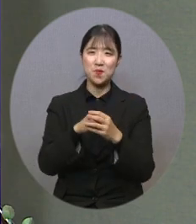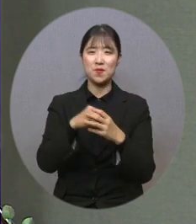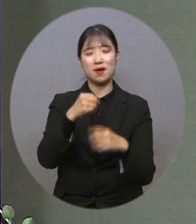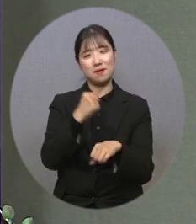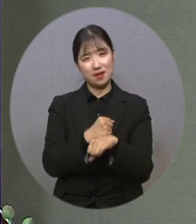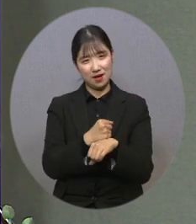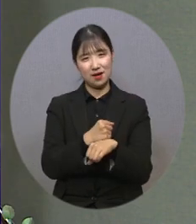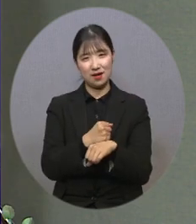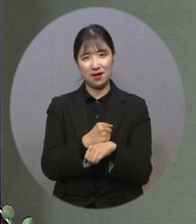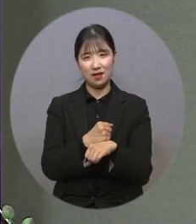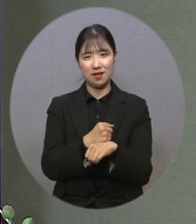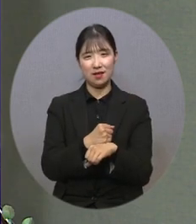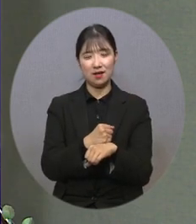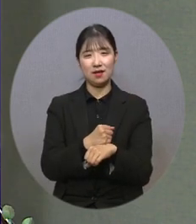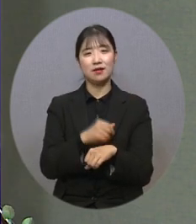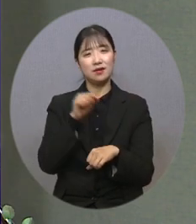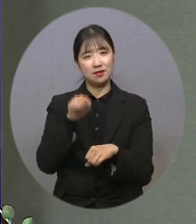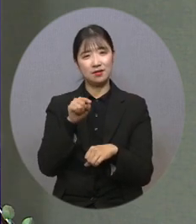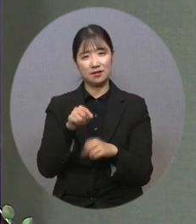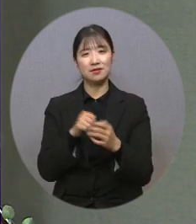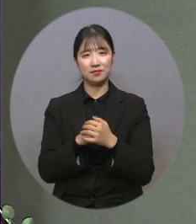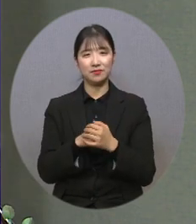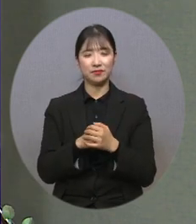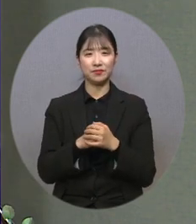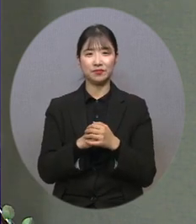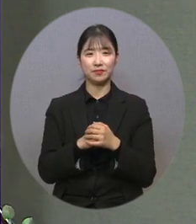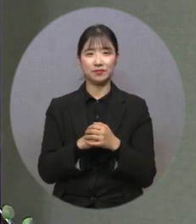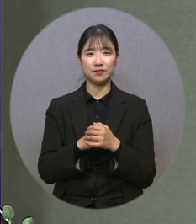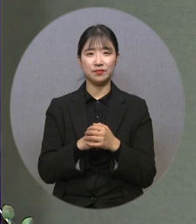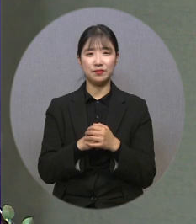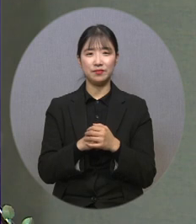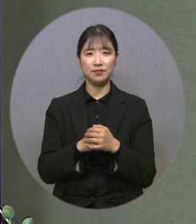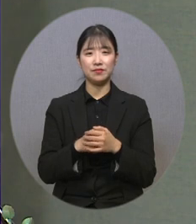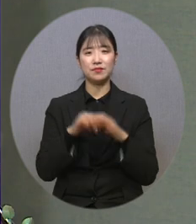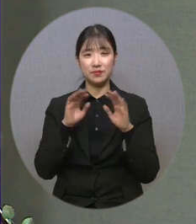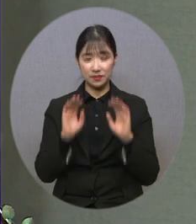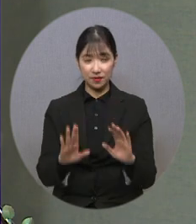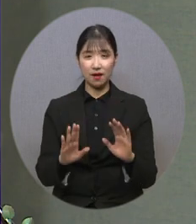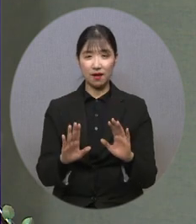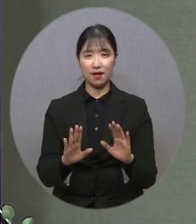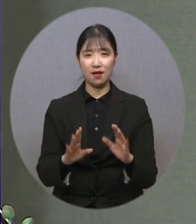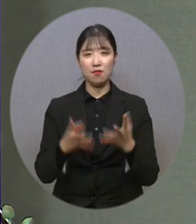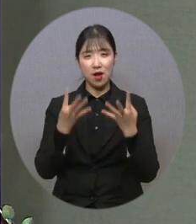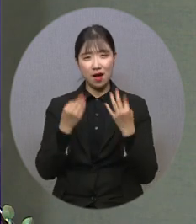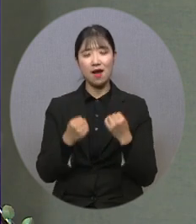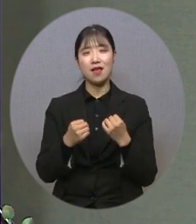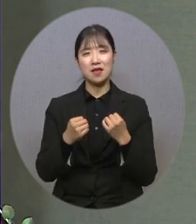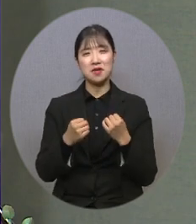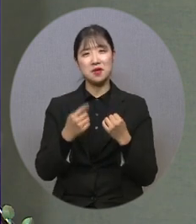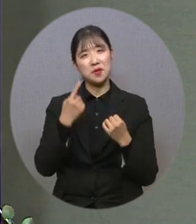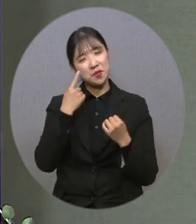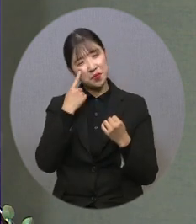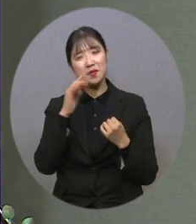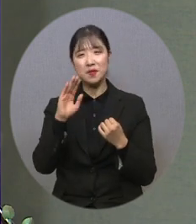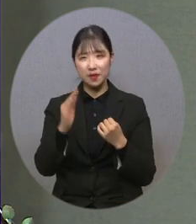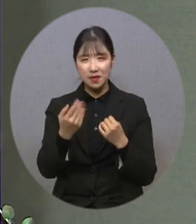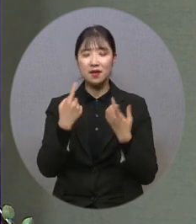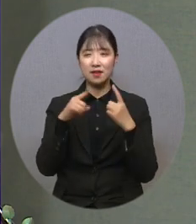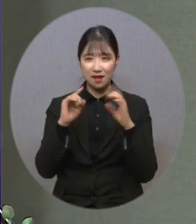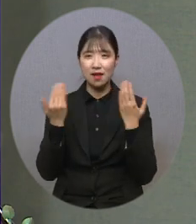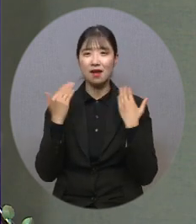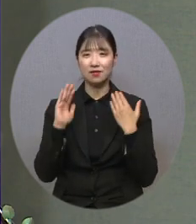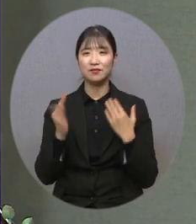네. 들어갔다라는 그 자체가 네. 비전이 이제 많이 보이는 그런 대학이 됐는데